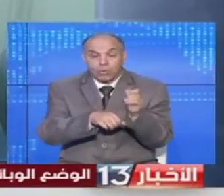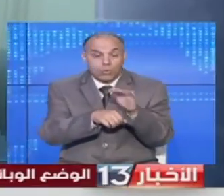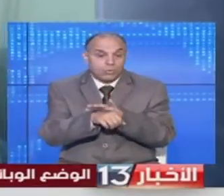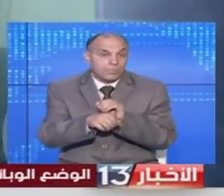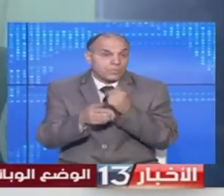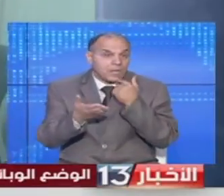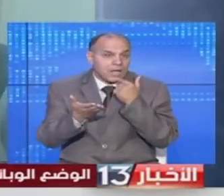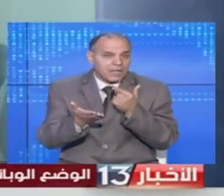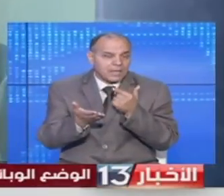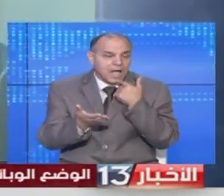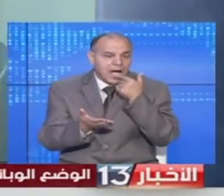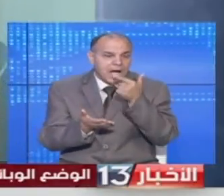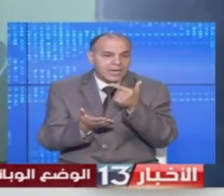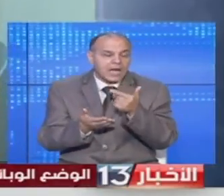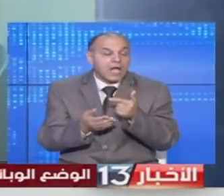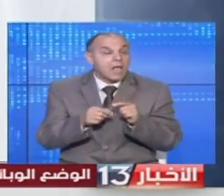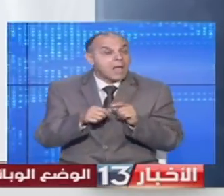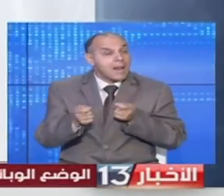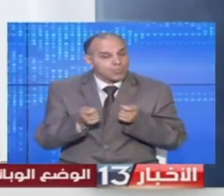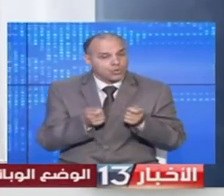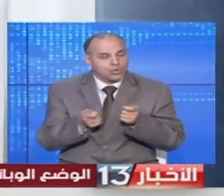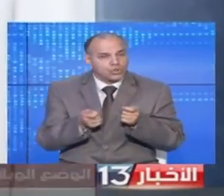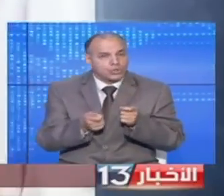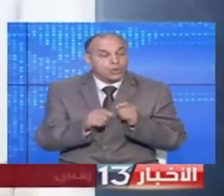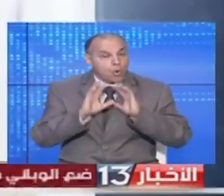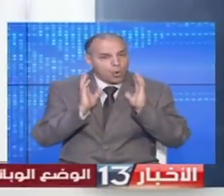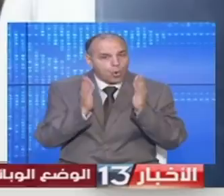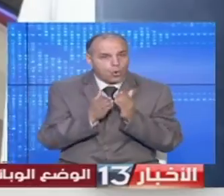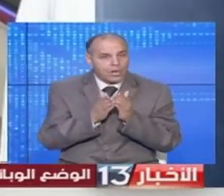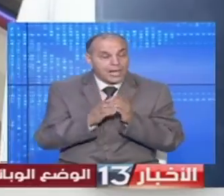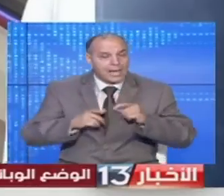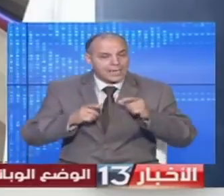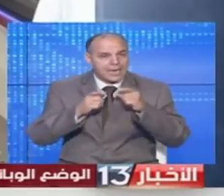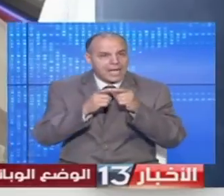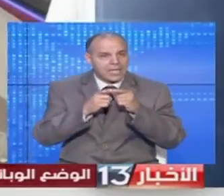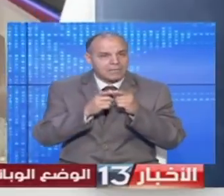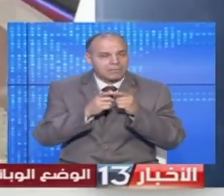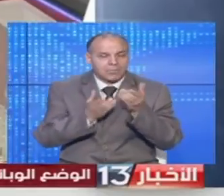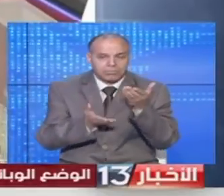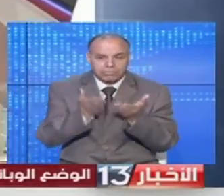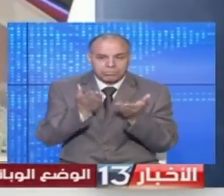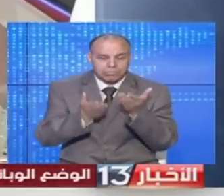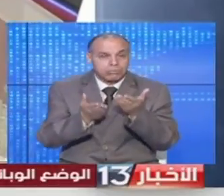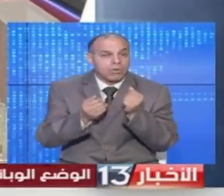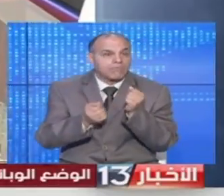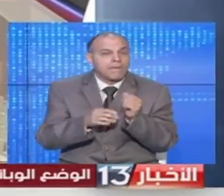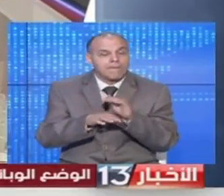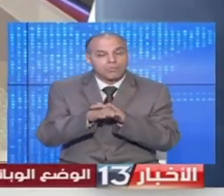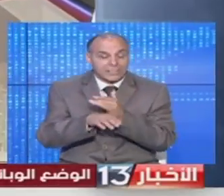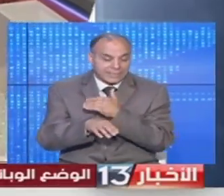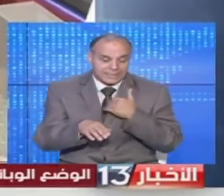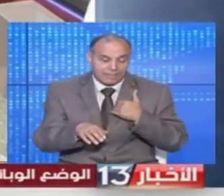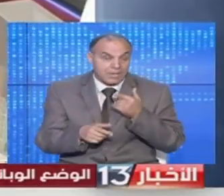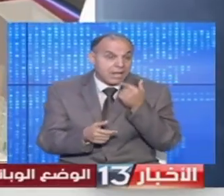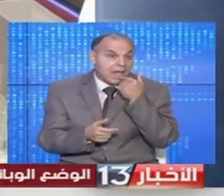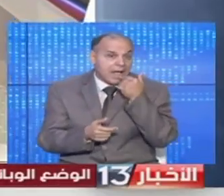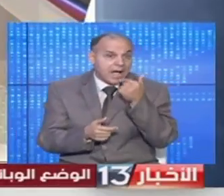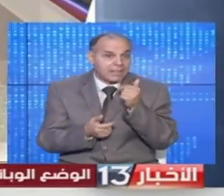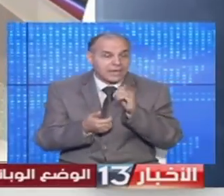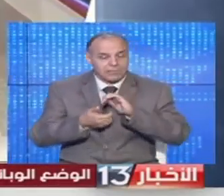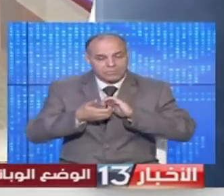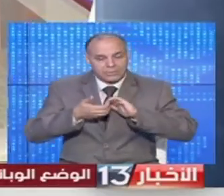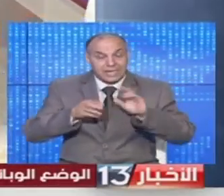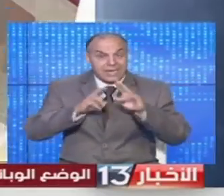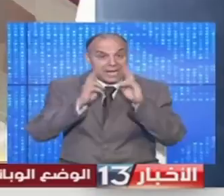تسعه عشر اعلن شكري حموده مدير عام الهيئه الوطنيه للتقويم والاعتماد في المجال الصحي ان منظمه